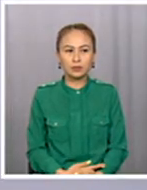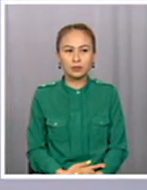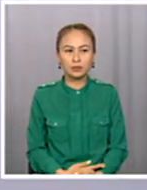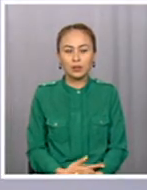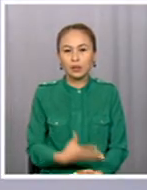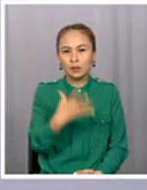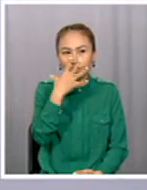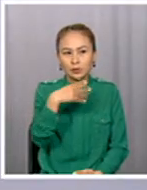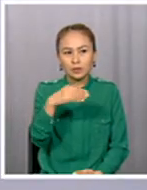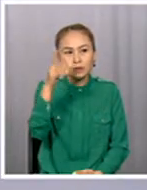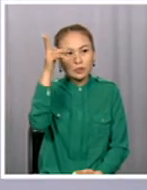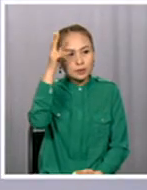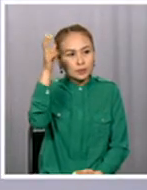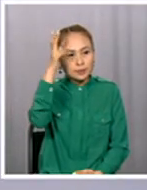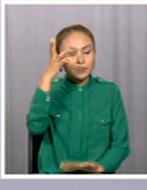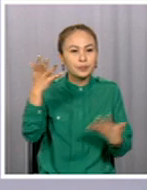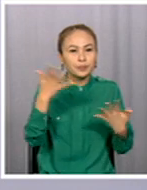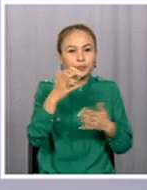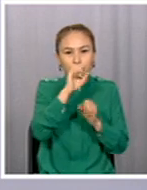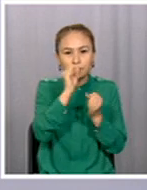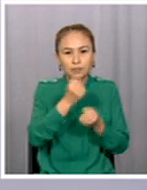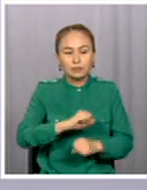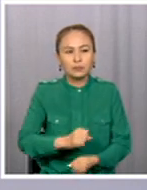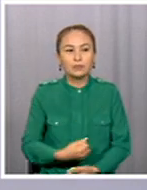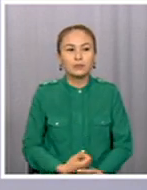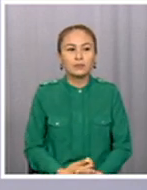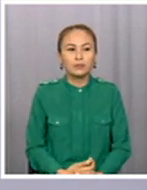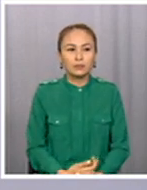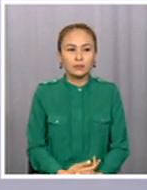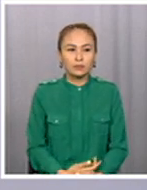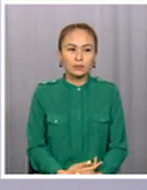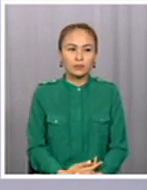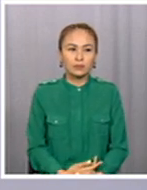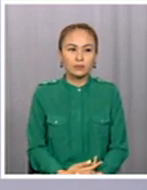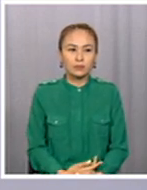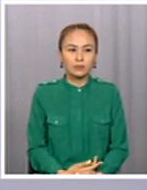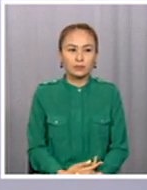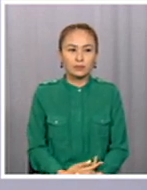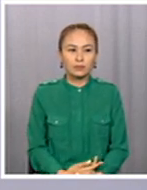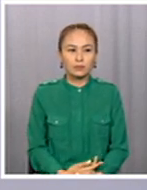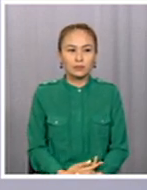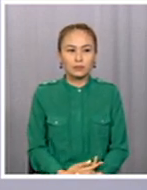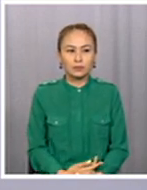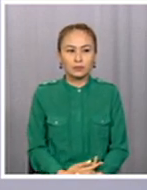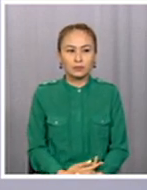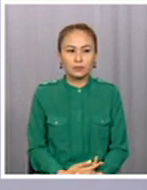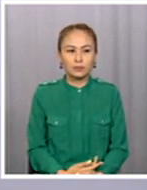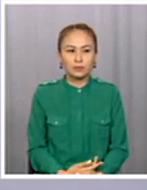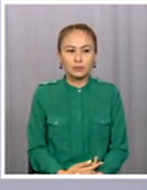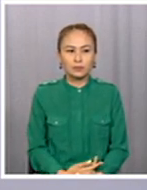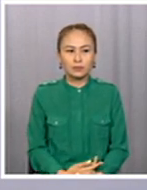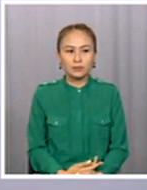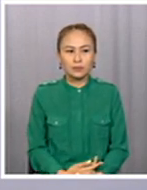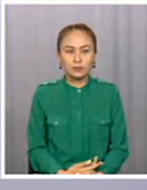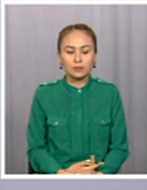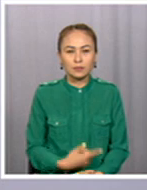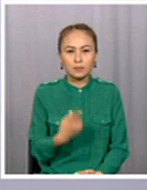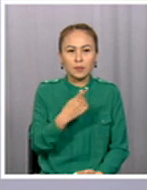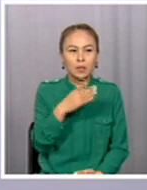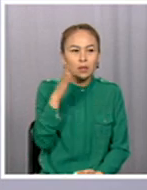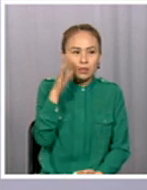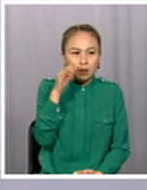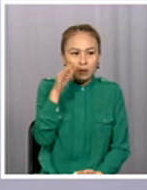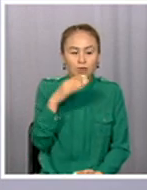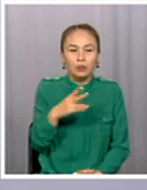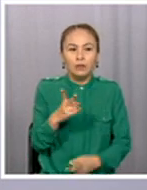Түлкі мен қоянның қайсысы жылдам? Мына бағанды диаграммамызға қарайық. Бірінші тазы ит тұр, одан кейін түлкі